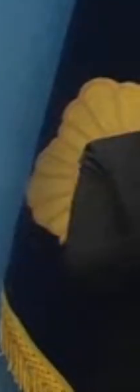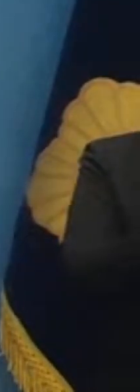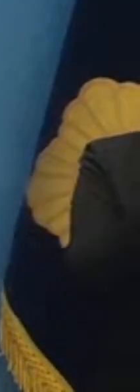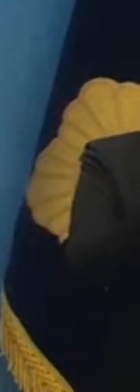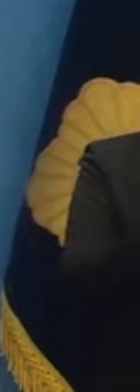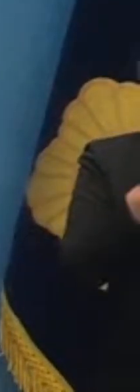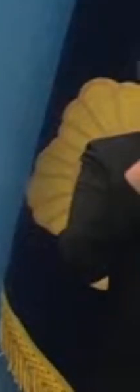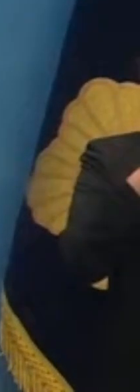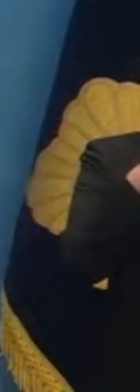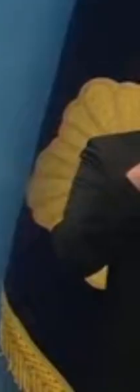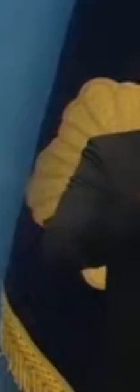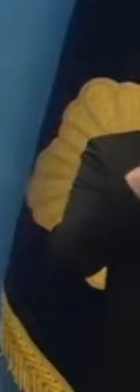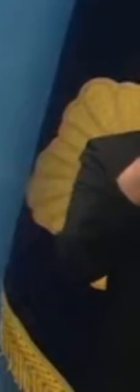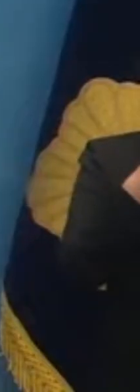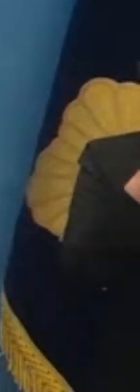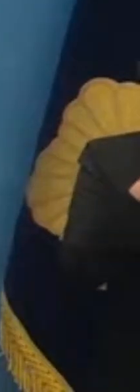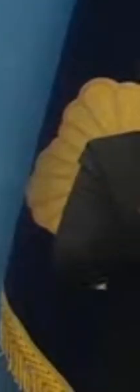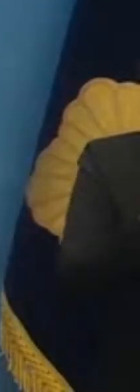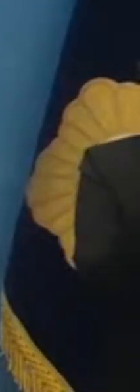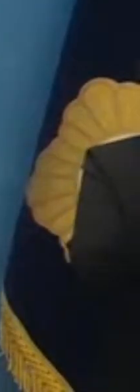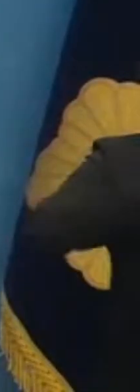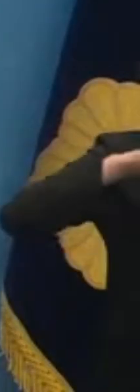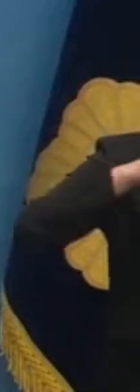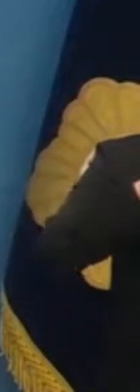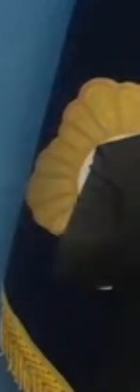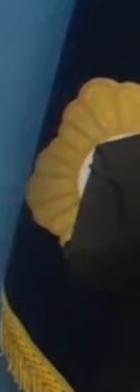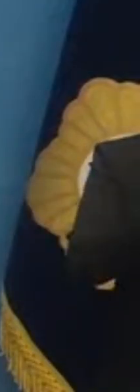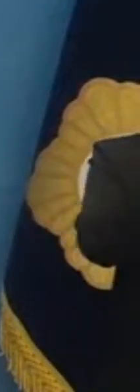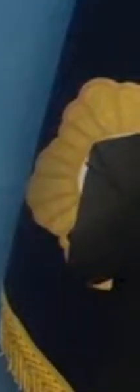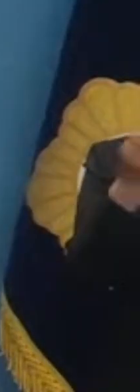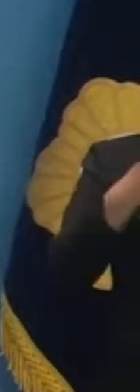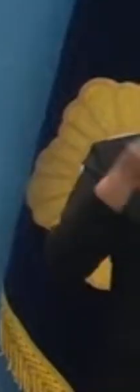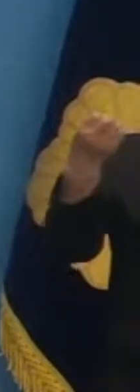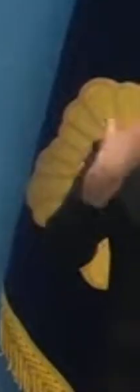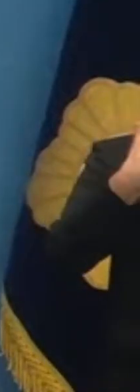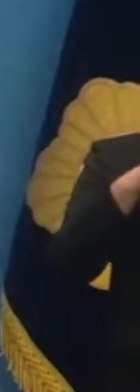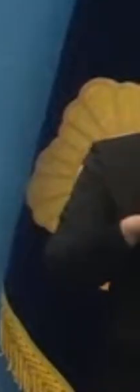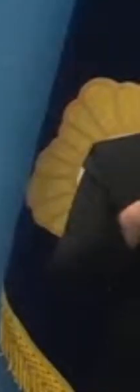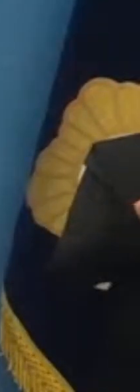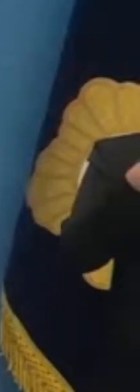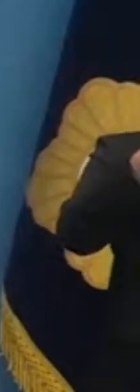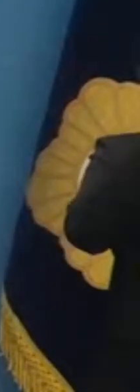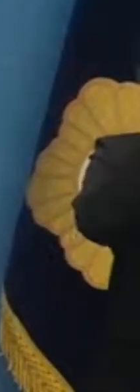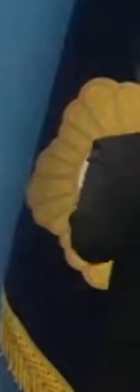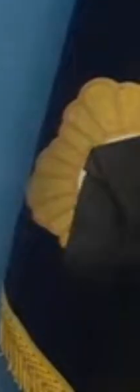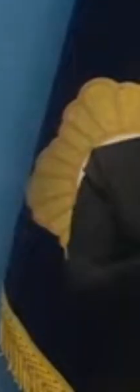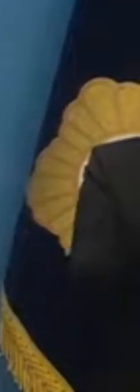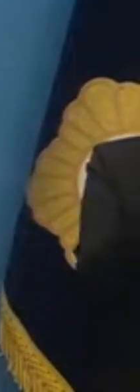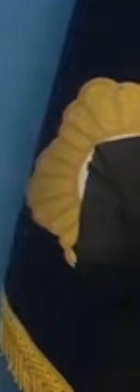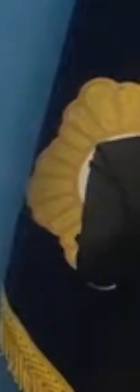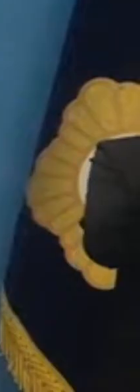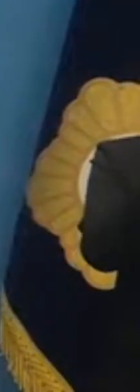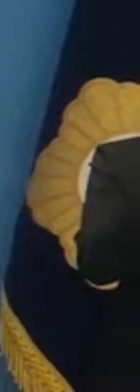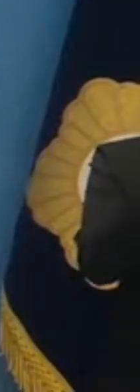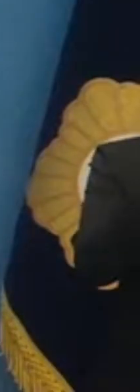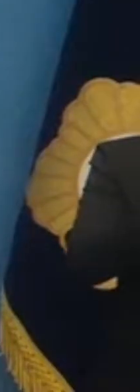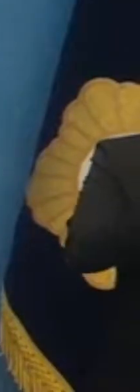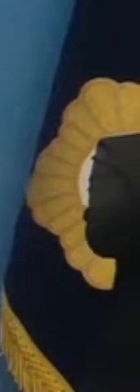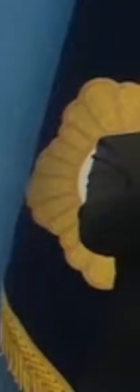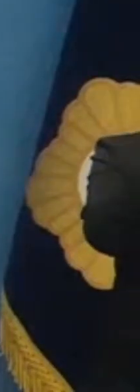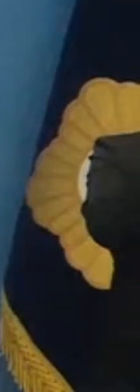위반으로 신고하였으며 그중 선관위에서 답변 처리된 건은 50여 건입니다. 하지만 이 중 6건만